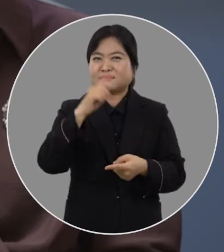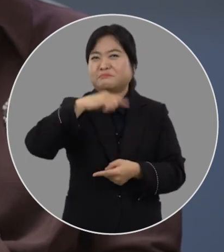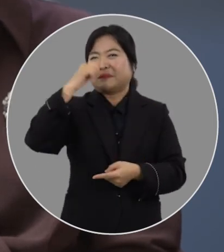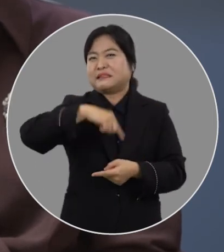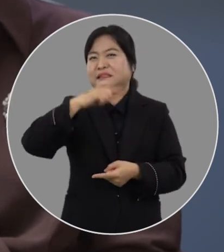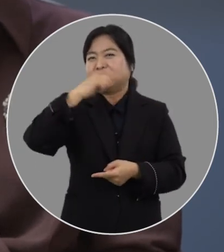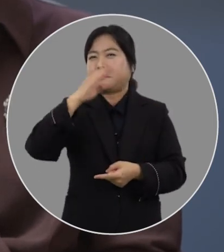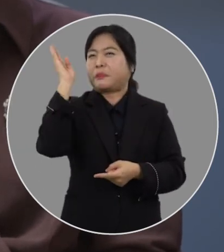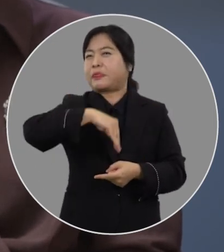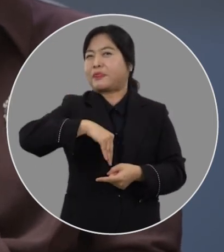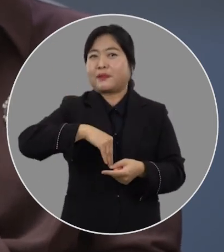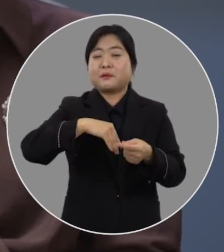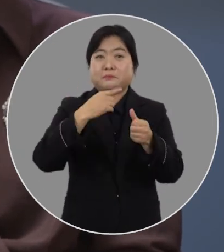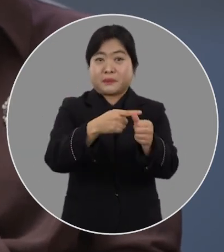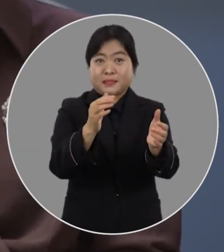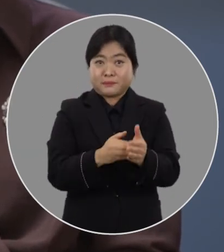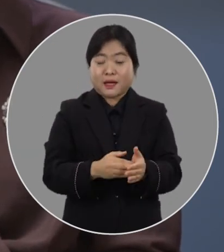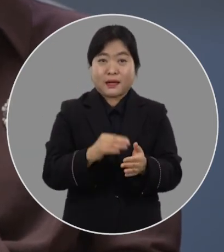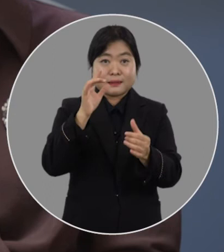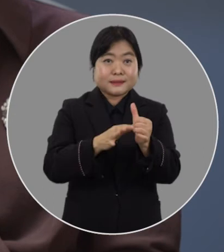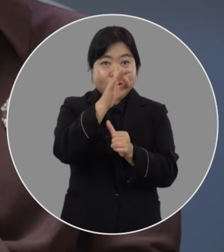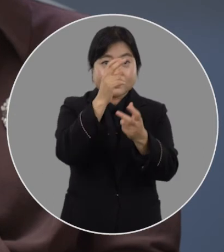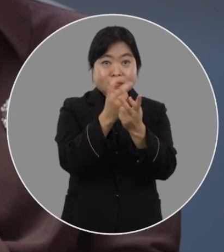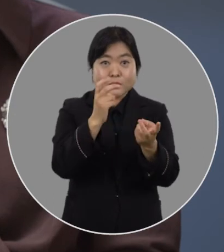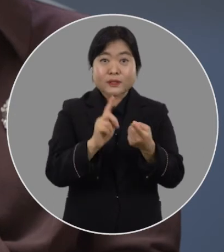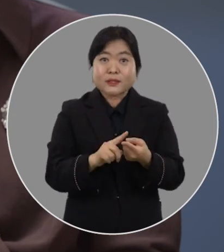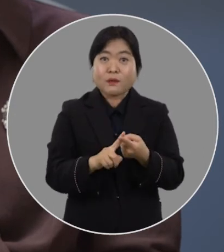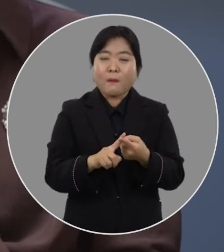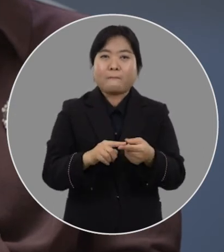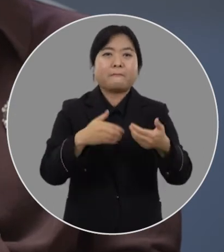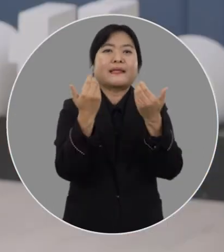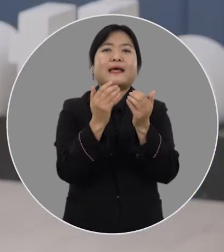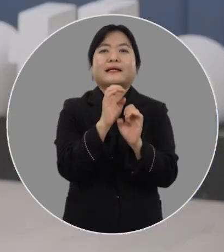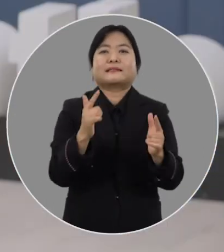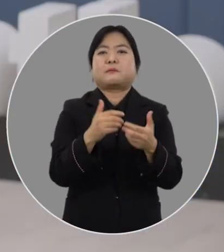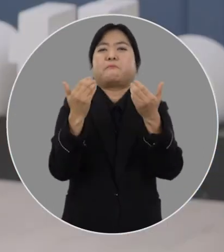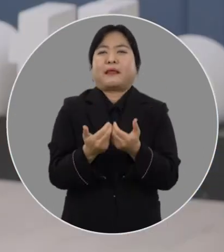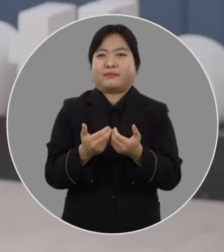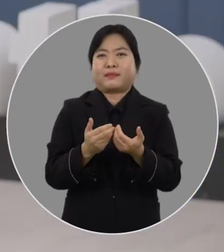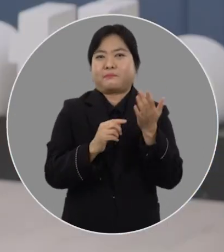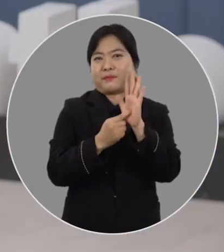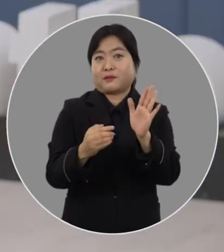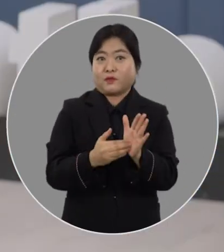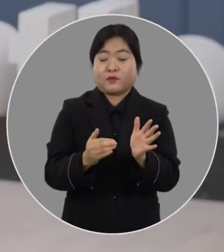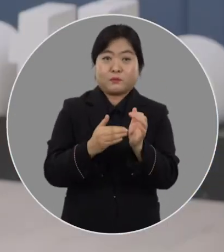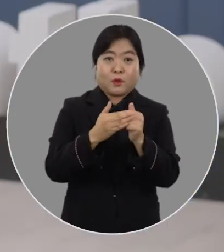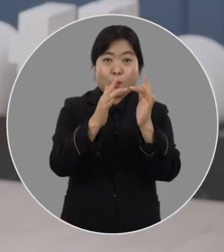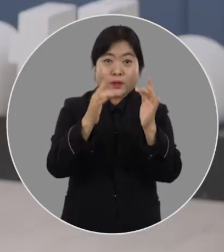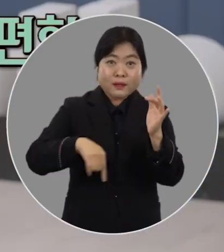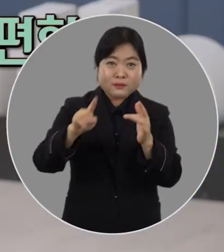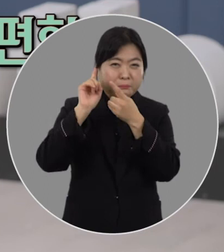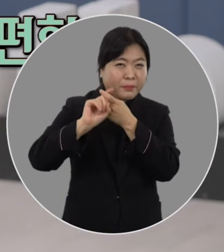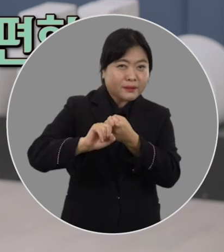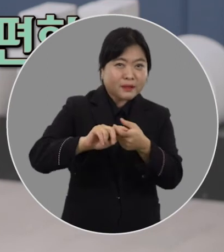했습니다. 사형제도를 반대하는 학생들은 정반대의 반응을 내놓았고요. 온라인에서의 편향된 정보